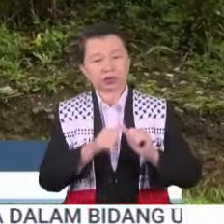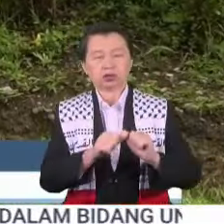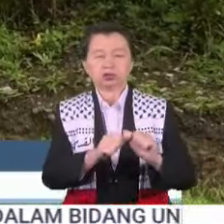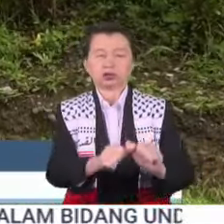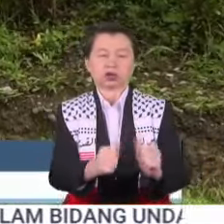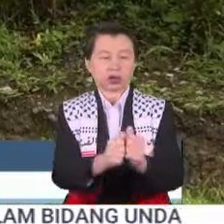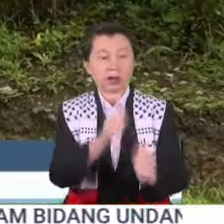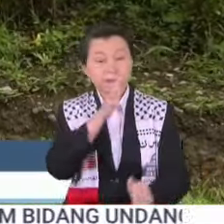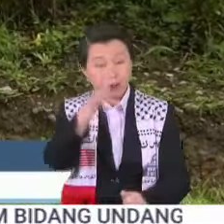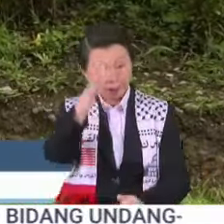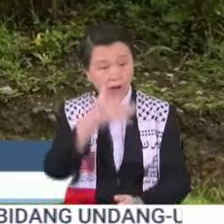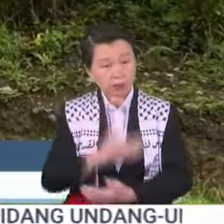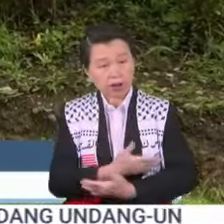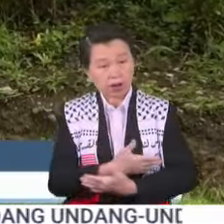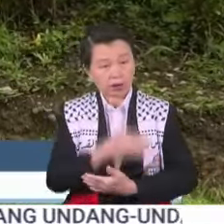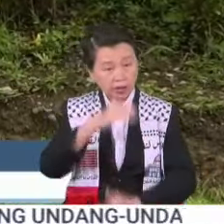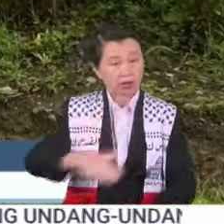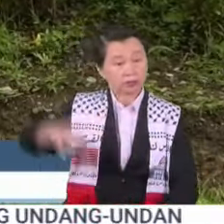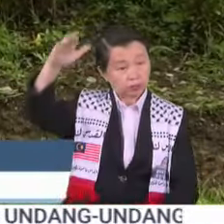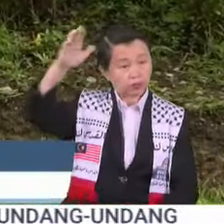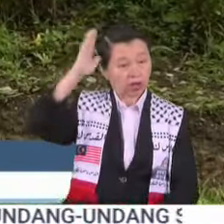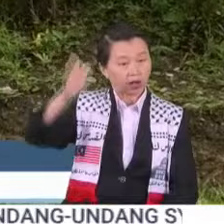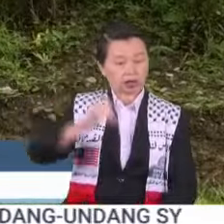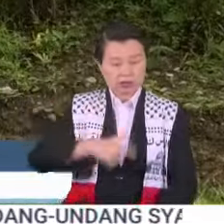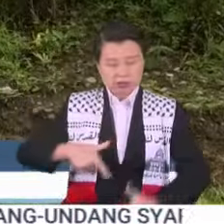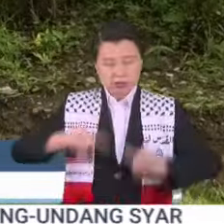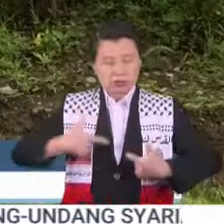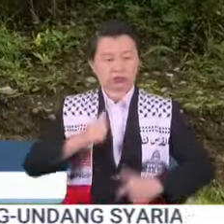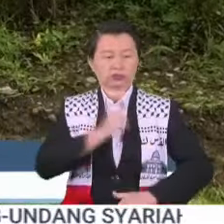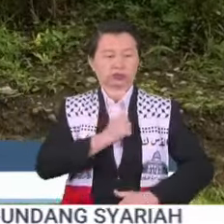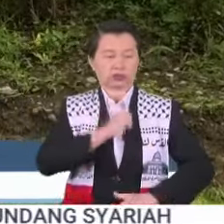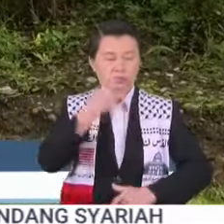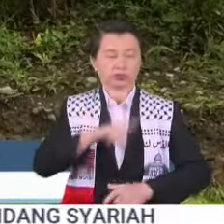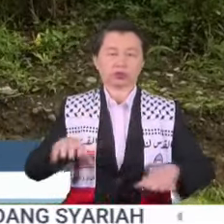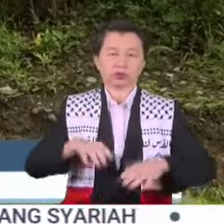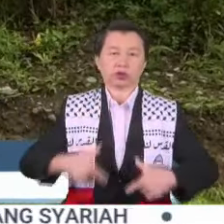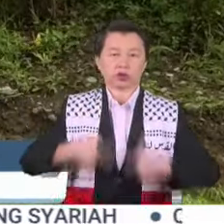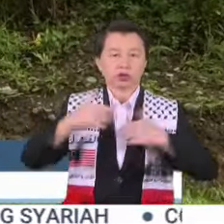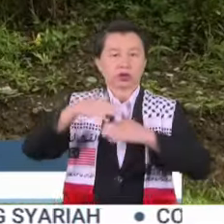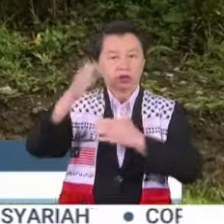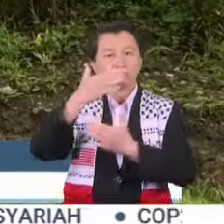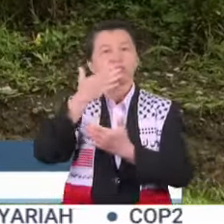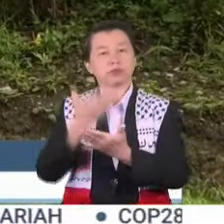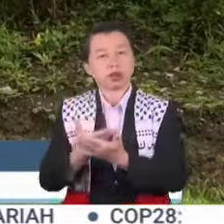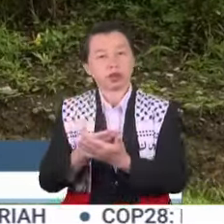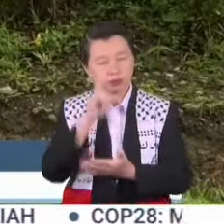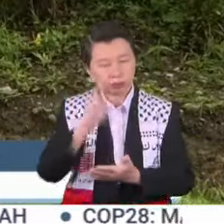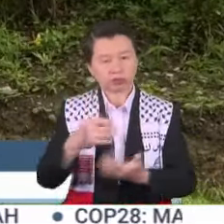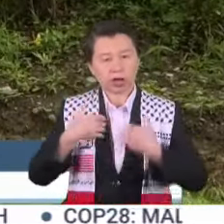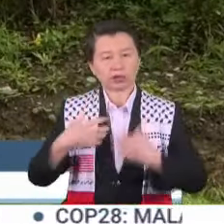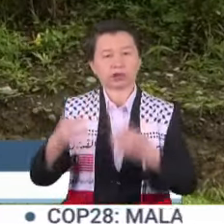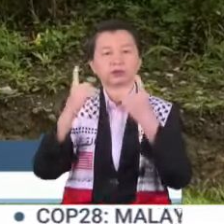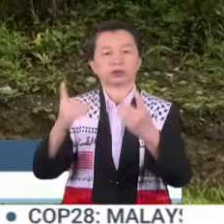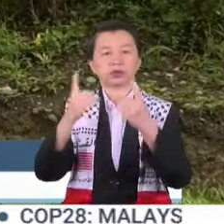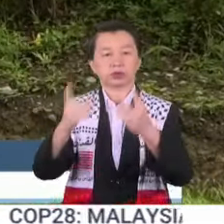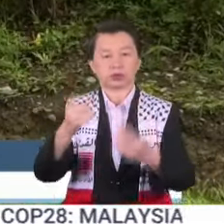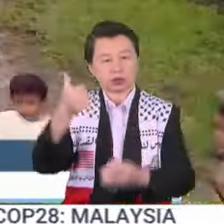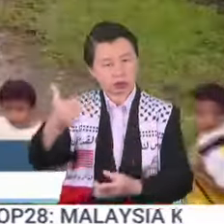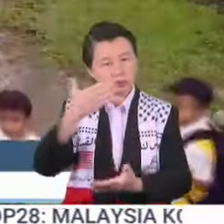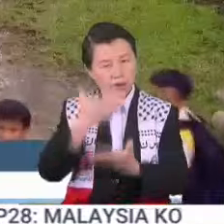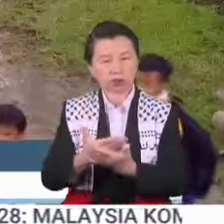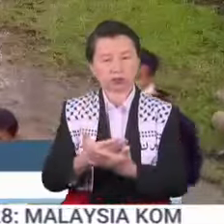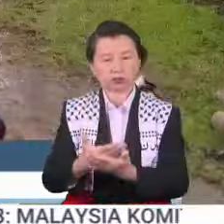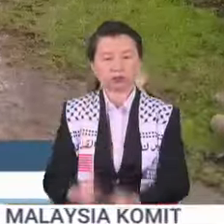ibu bapa. Mereka akan menjalankan kehidupan mereka. Jadi, untuk menjalankan kehidupan yang lebih bagus, mereka harus ada pendidikan yang bagus